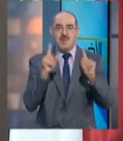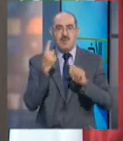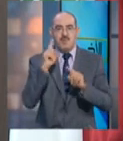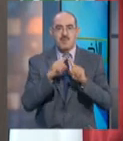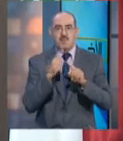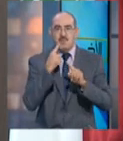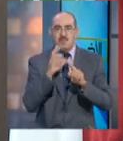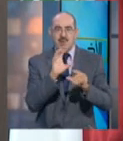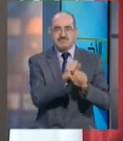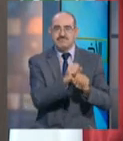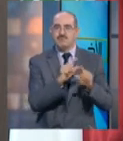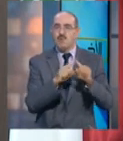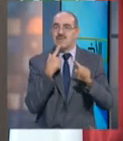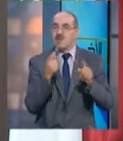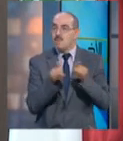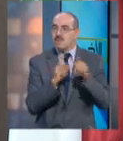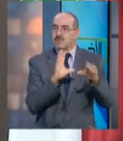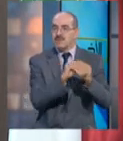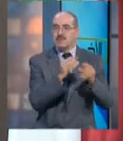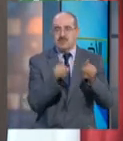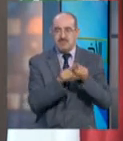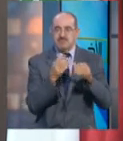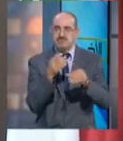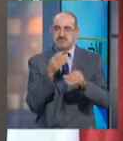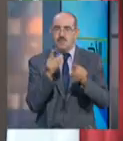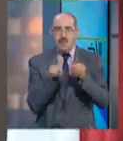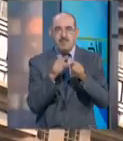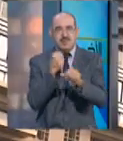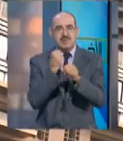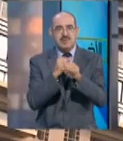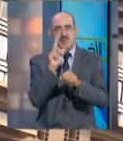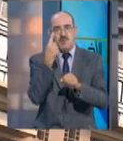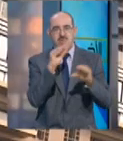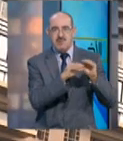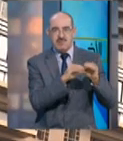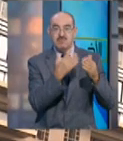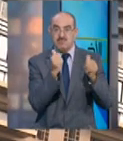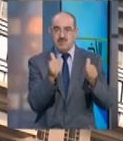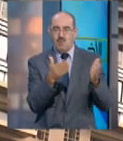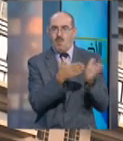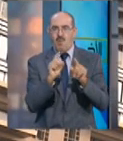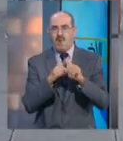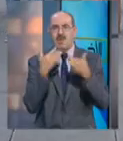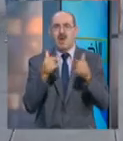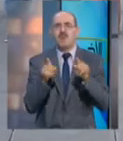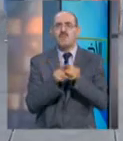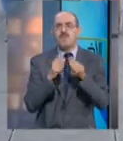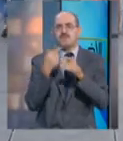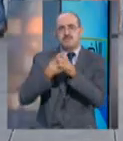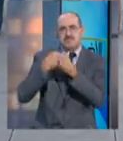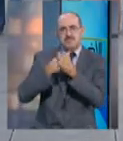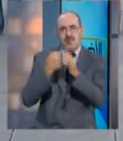لتقوية كل الدول العربية، يعني يد واحدة اقتصاديا. الجزائر تسعى اليوم